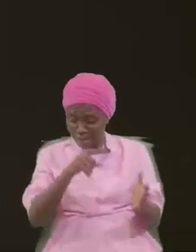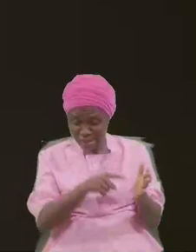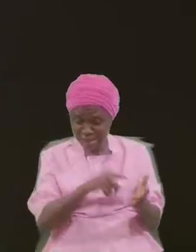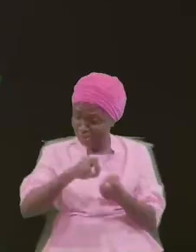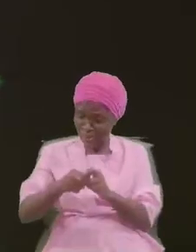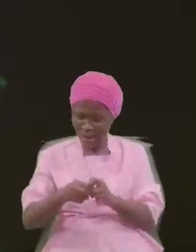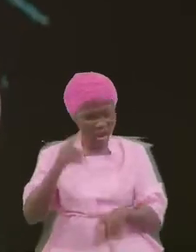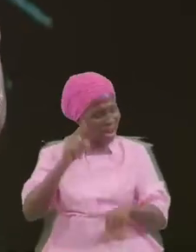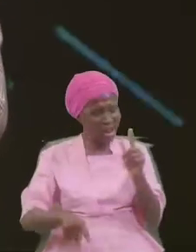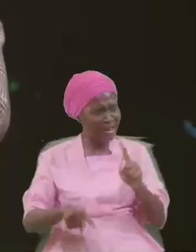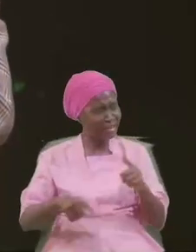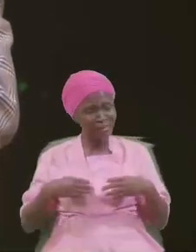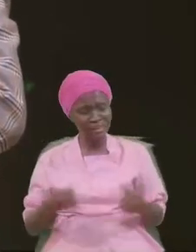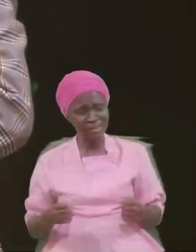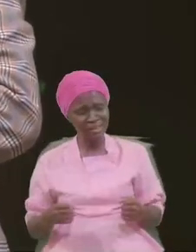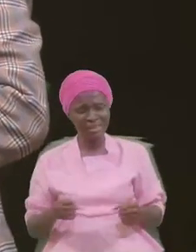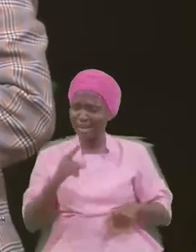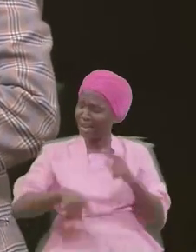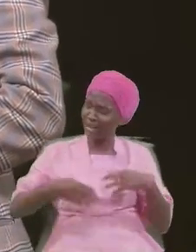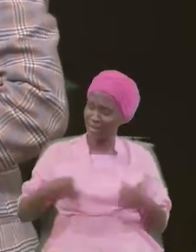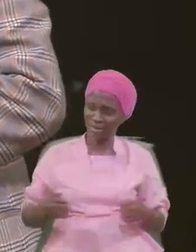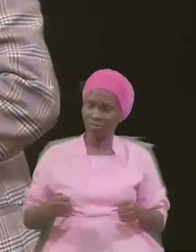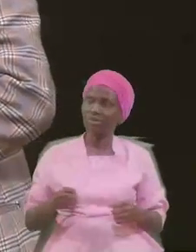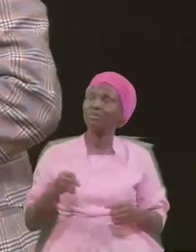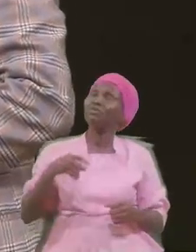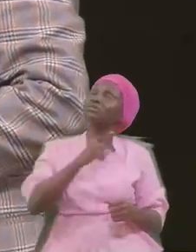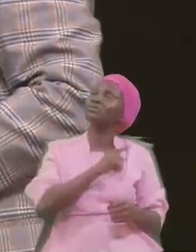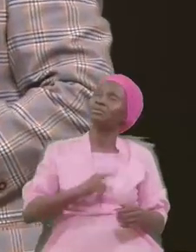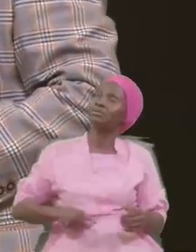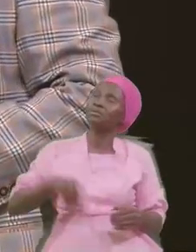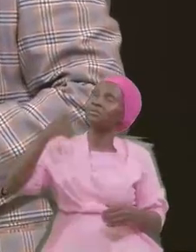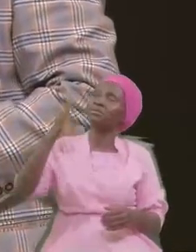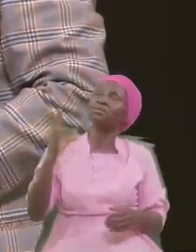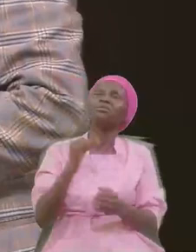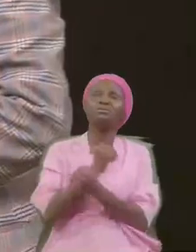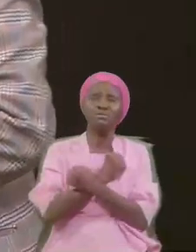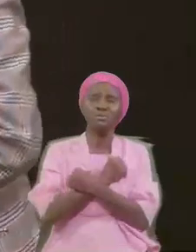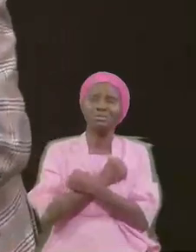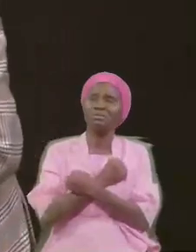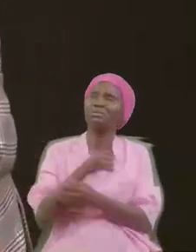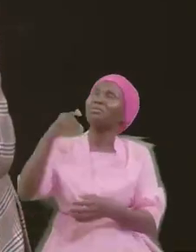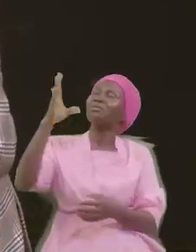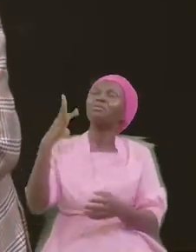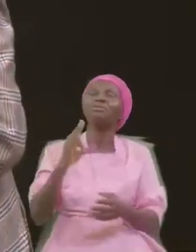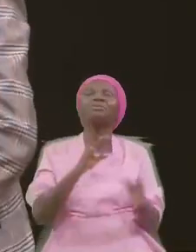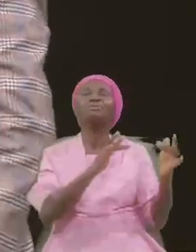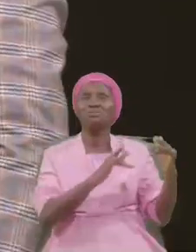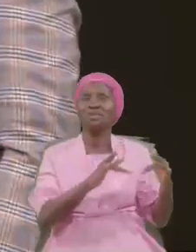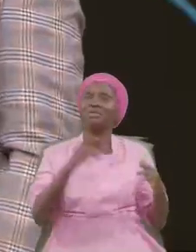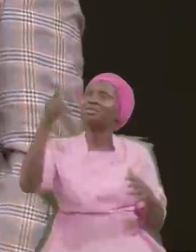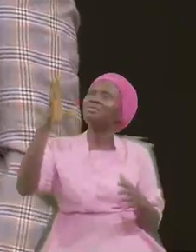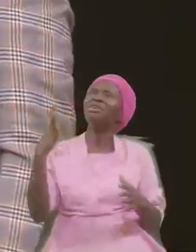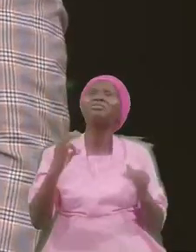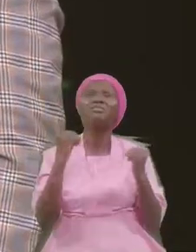incurable. Dieu d'amour, Dieu de miséricorde, Dieu de force, Dieu